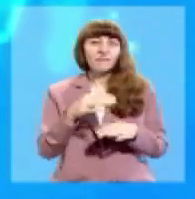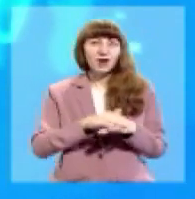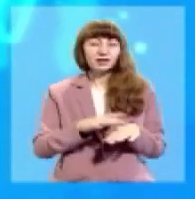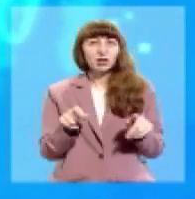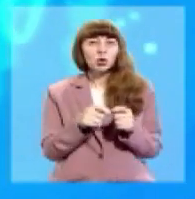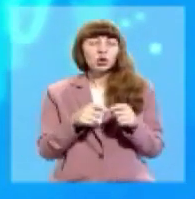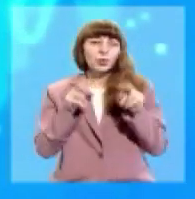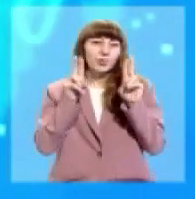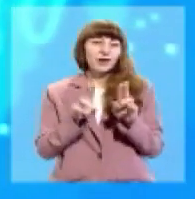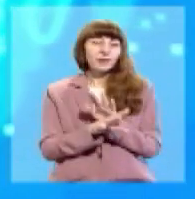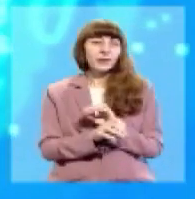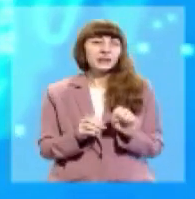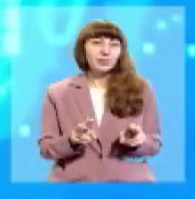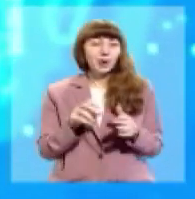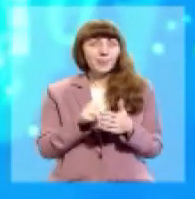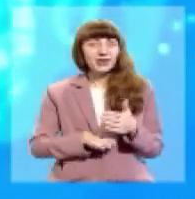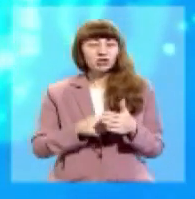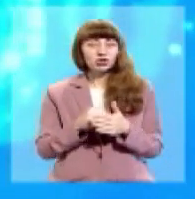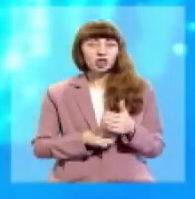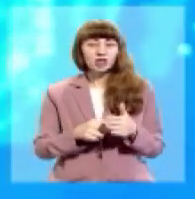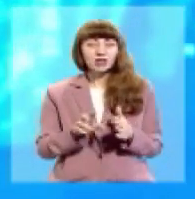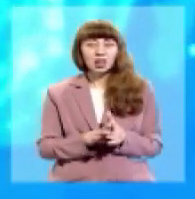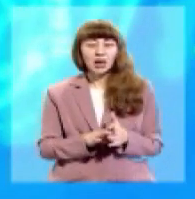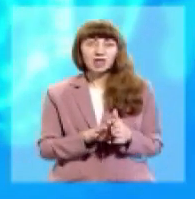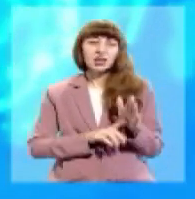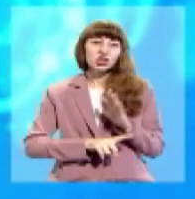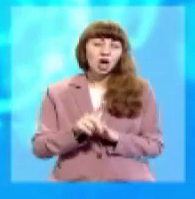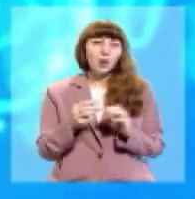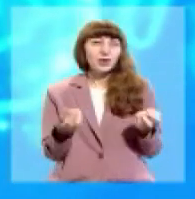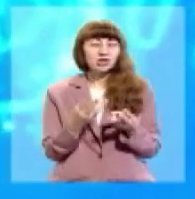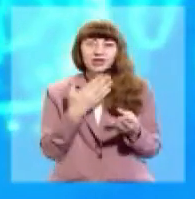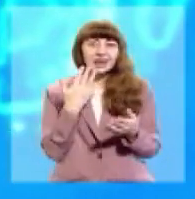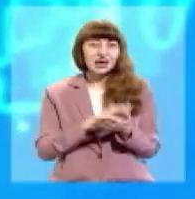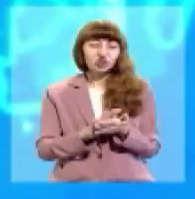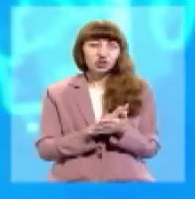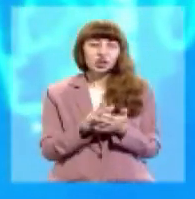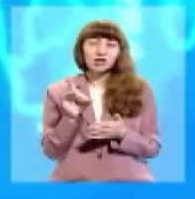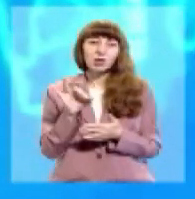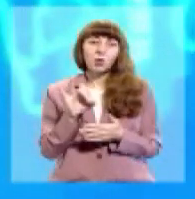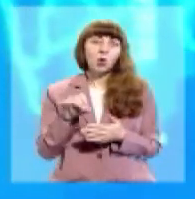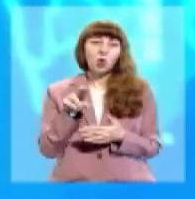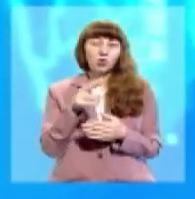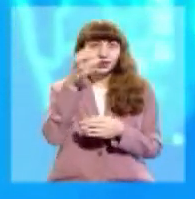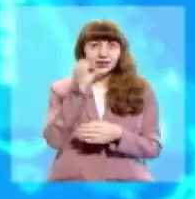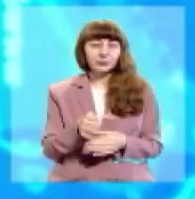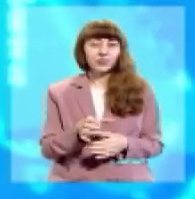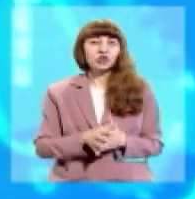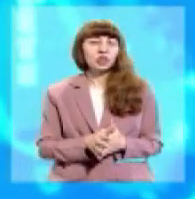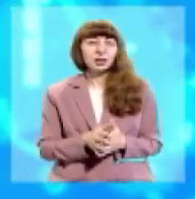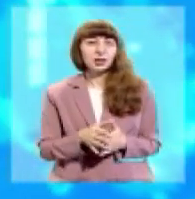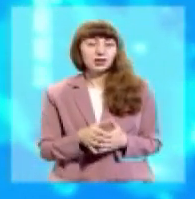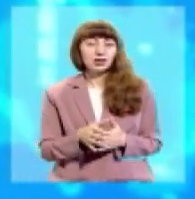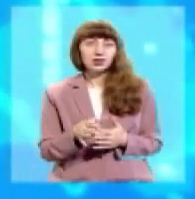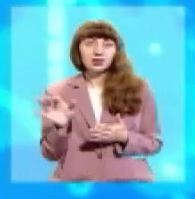542 фактісі анықталған. Жағымсыз жағдайлардың орын алуына пештердің мұржасын тазартпау, электр құрылғыларындағы ақауды дер